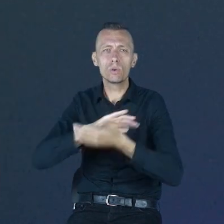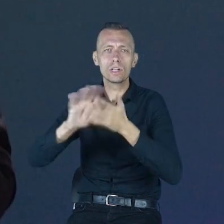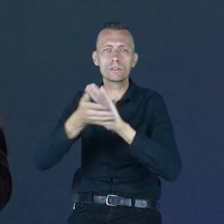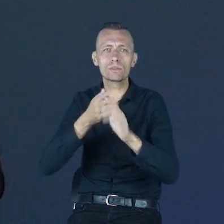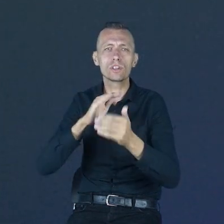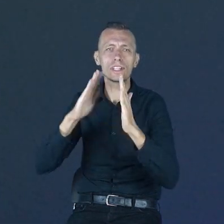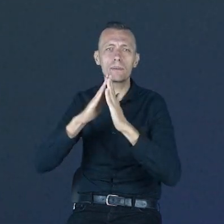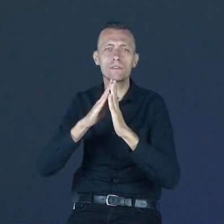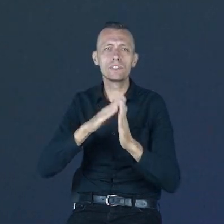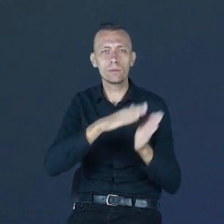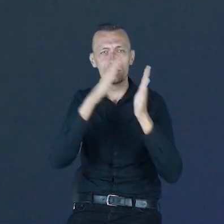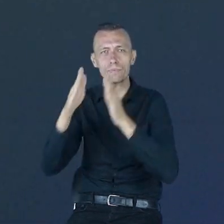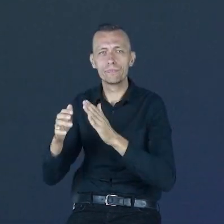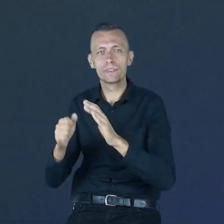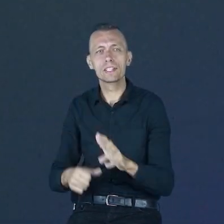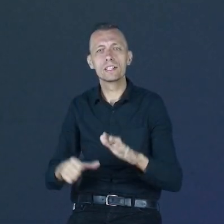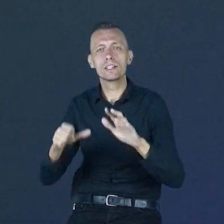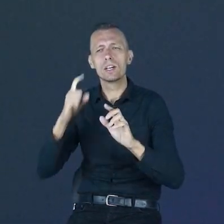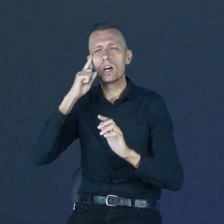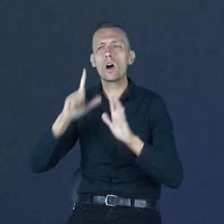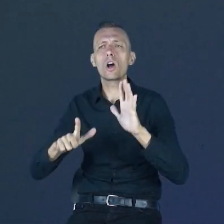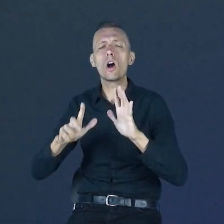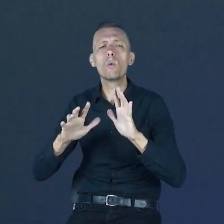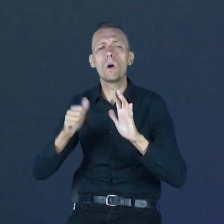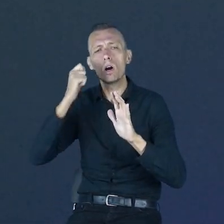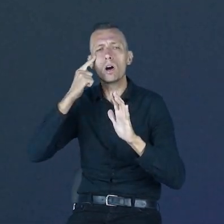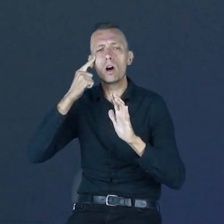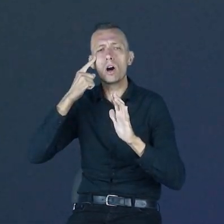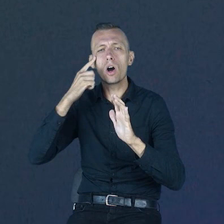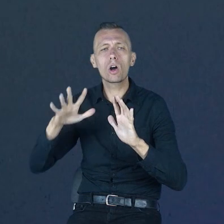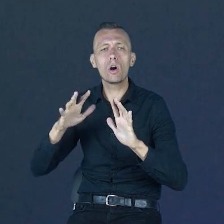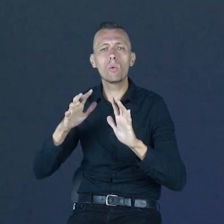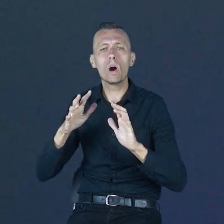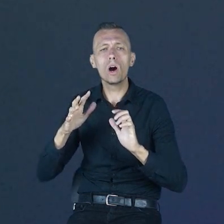lat zajmuje nam robienie zakupów, podejrzewam, że u niektórych więcej.